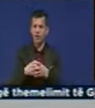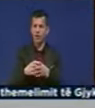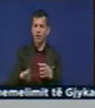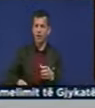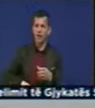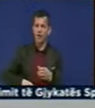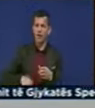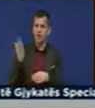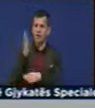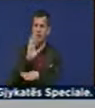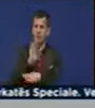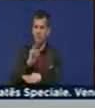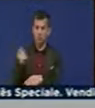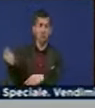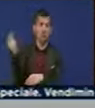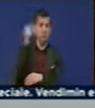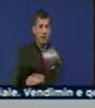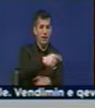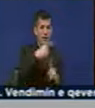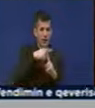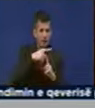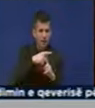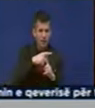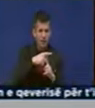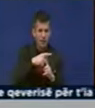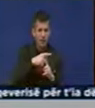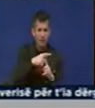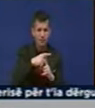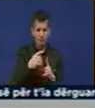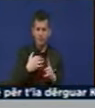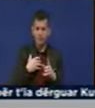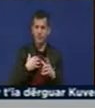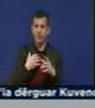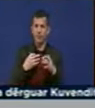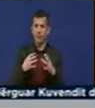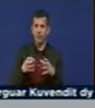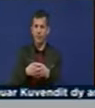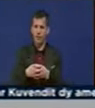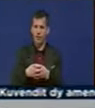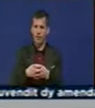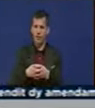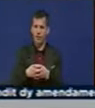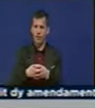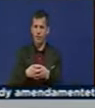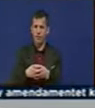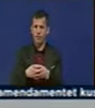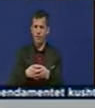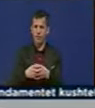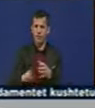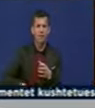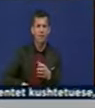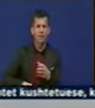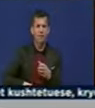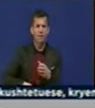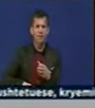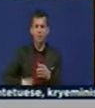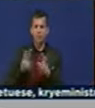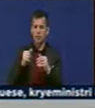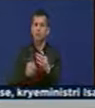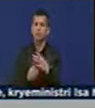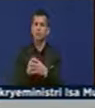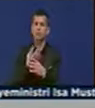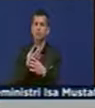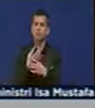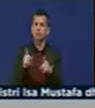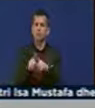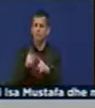Ju erdhët në Tiranë dhe përveç kësaj Alianca jone Grave Deputete u krijua dhe u ngrit sipas